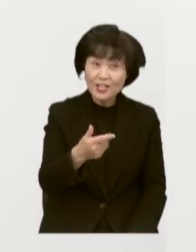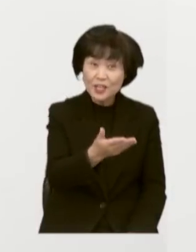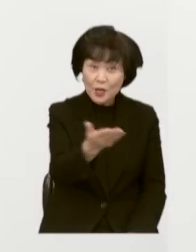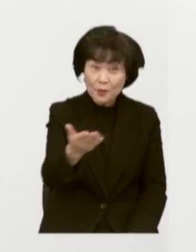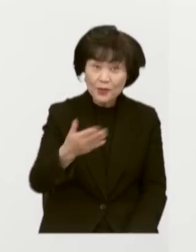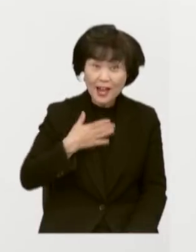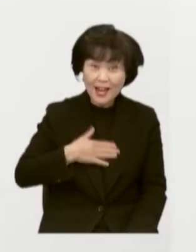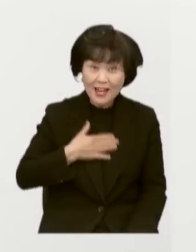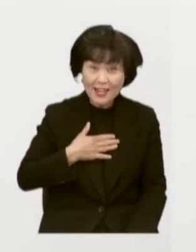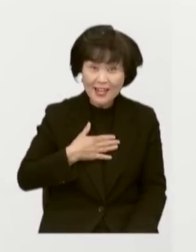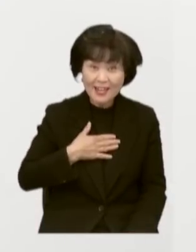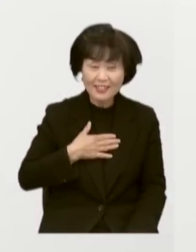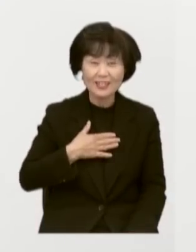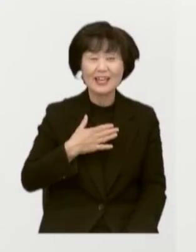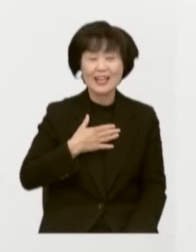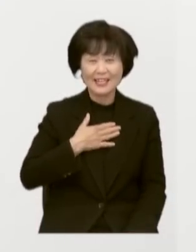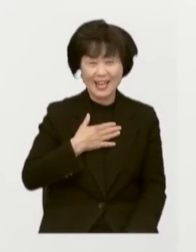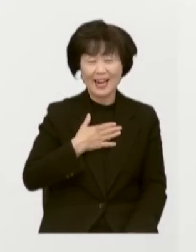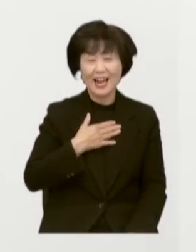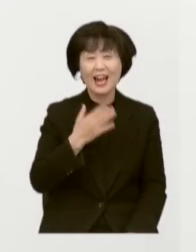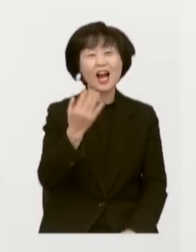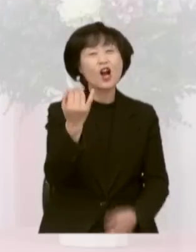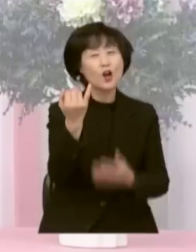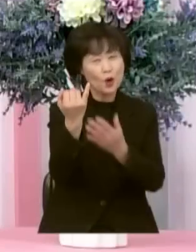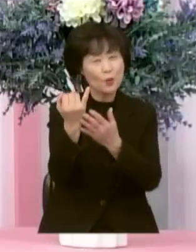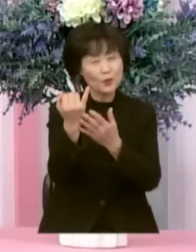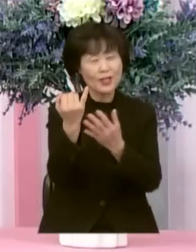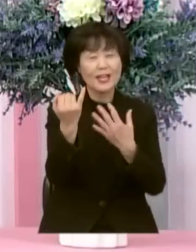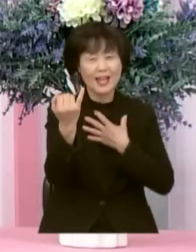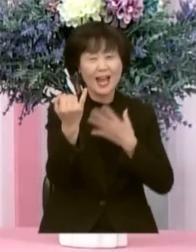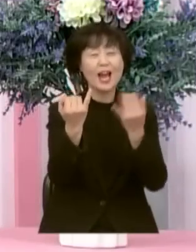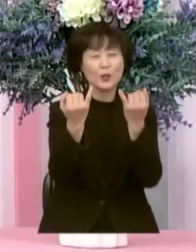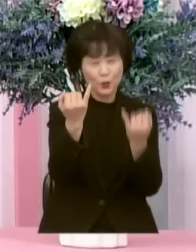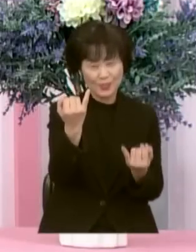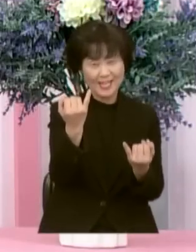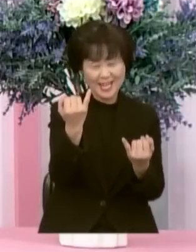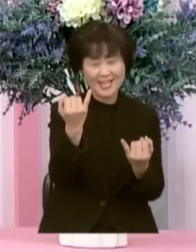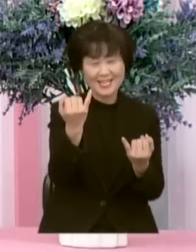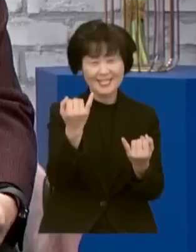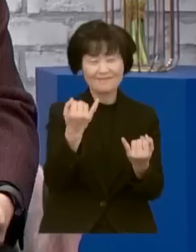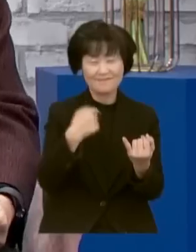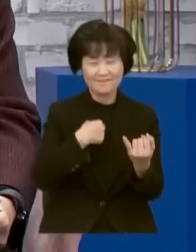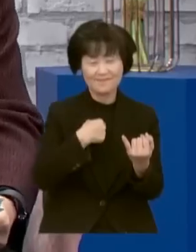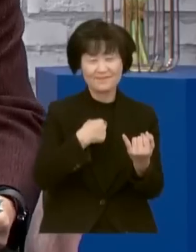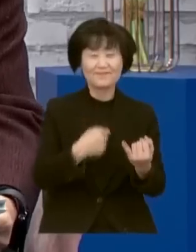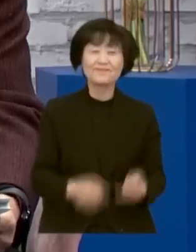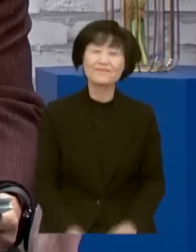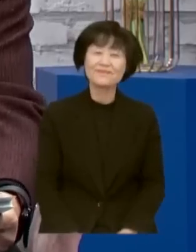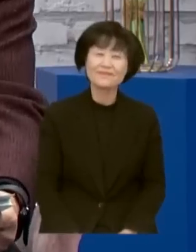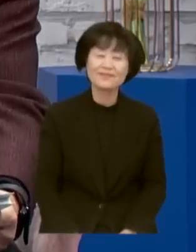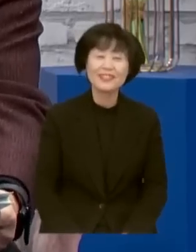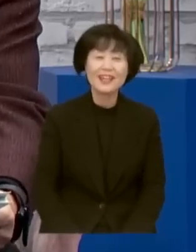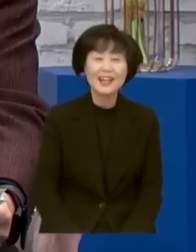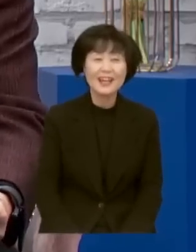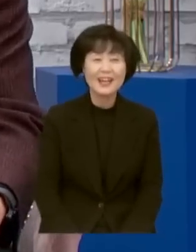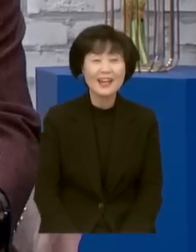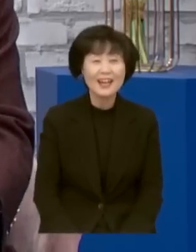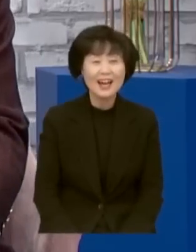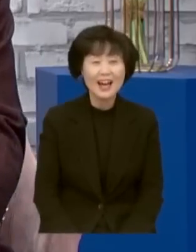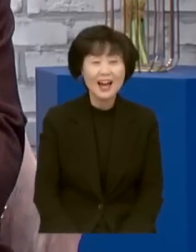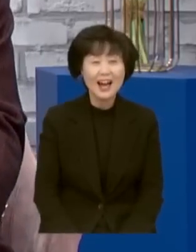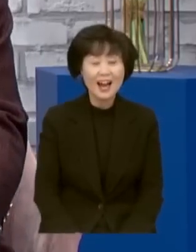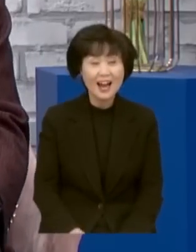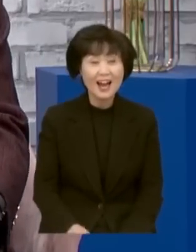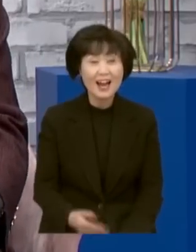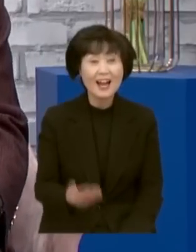네. 친 여동생입니다. 남동생이 아니고. 예, 맞아요. 네. 남동생이 아니고. 예, 근데 이제